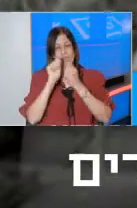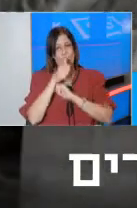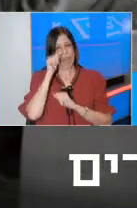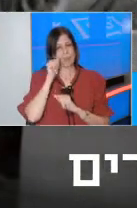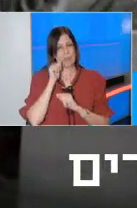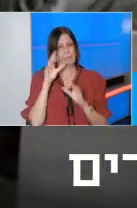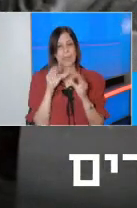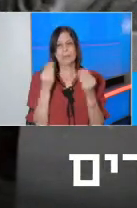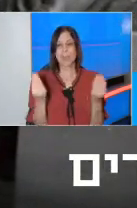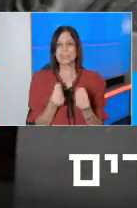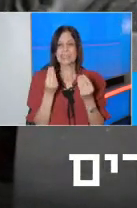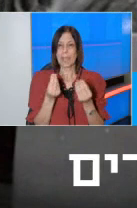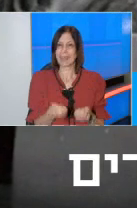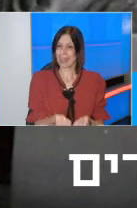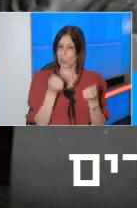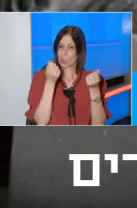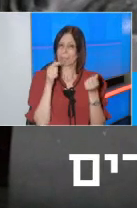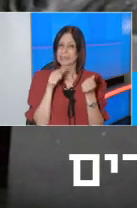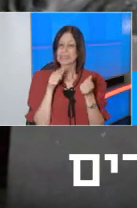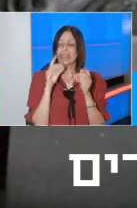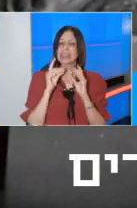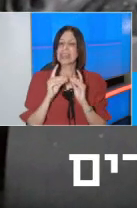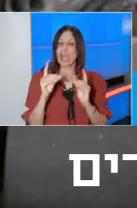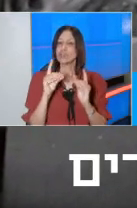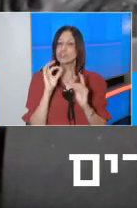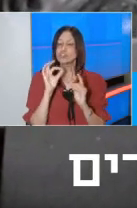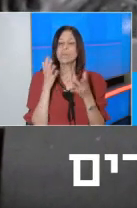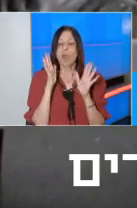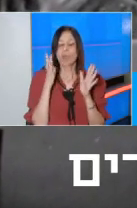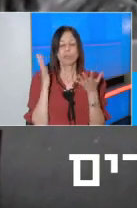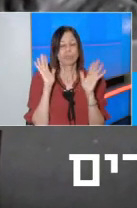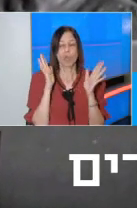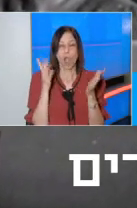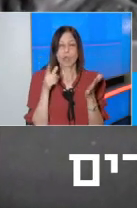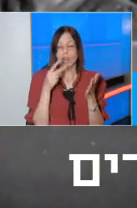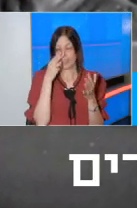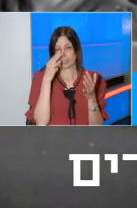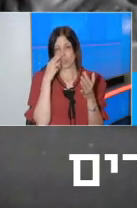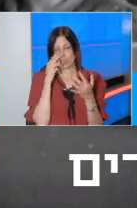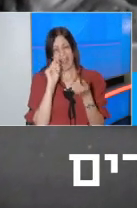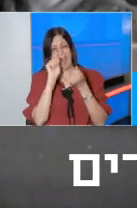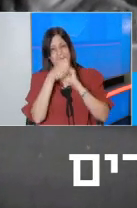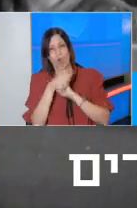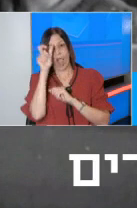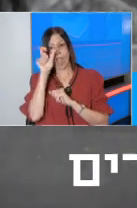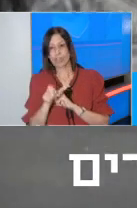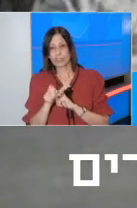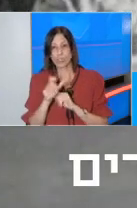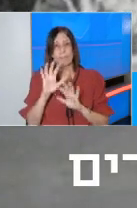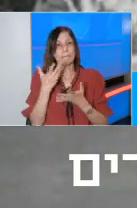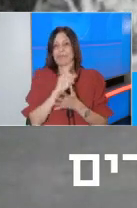באמצעים חינוכיים. זאת דרך של, דרך מאוד אכזרית לנסות ולהפוך אנשים למה שהם